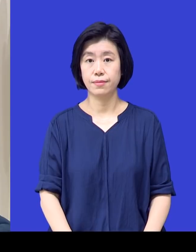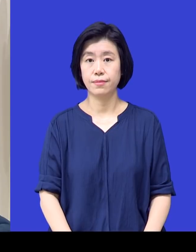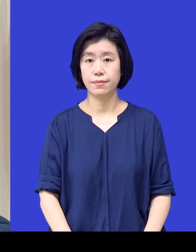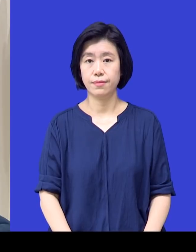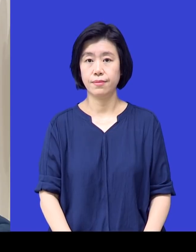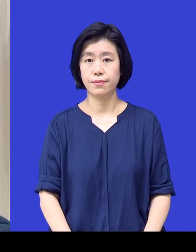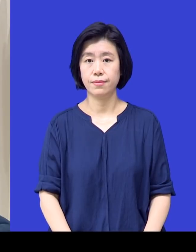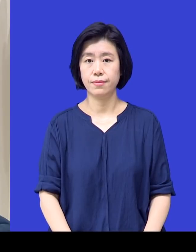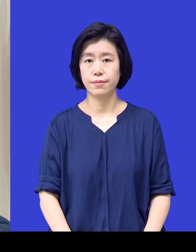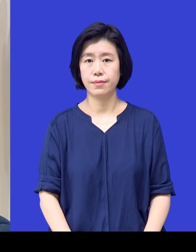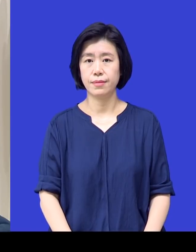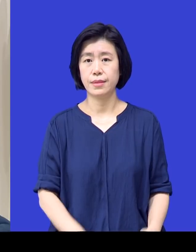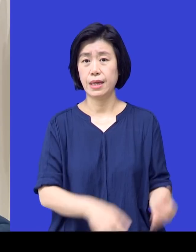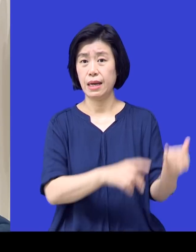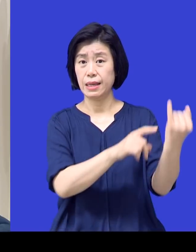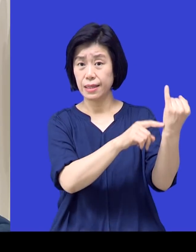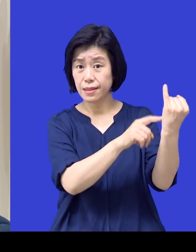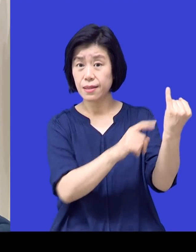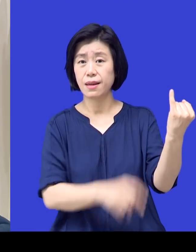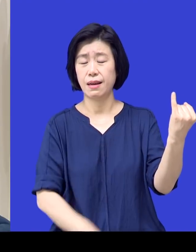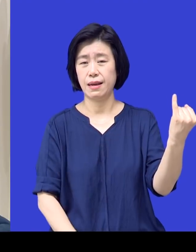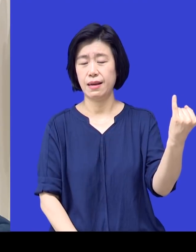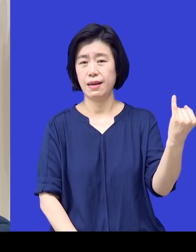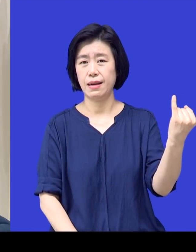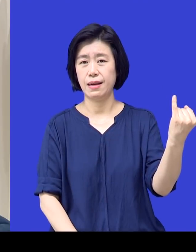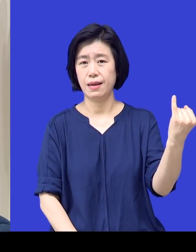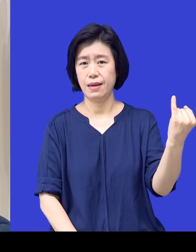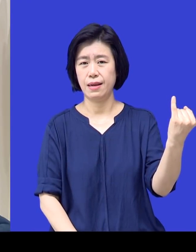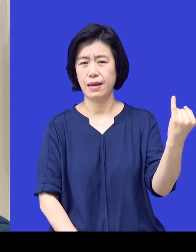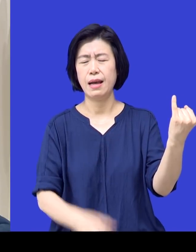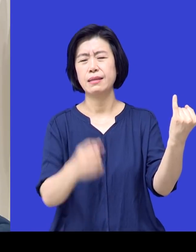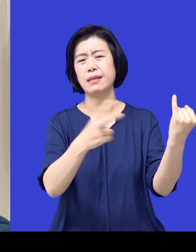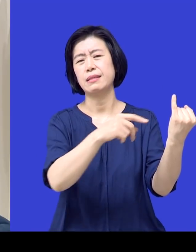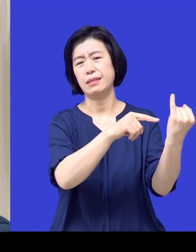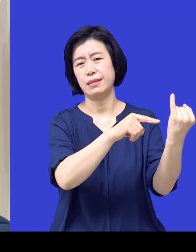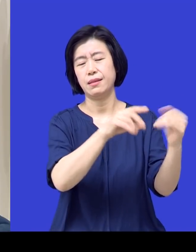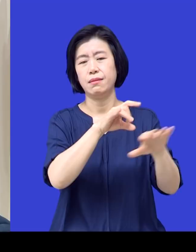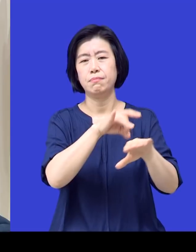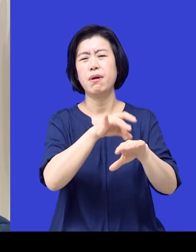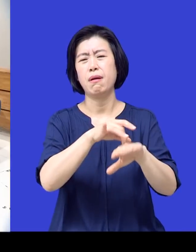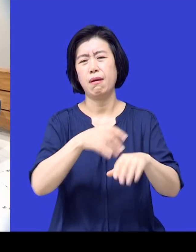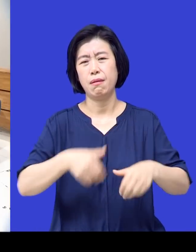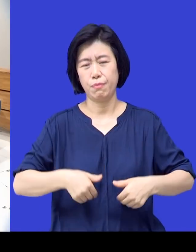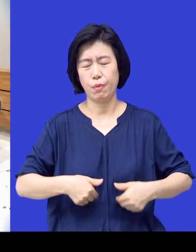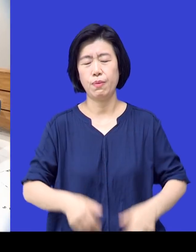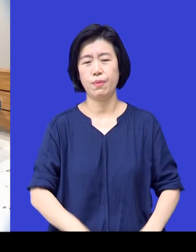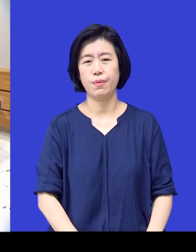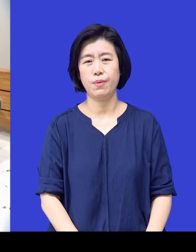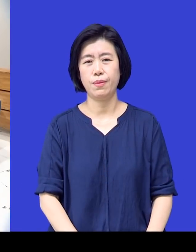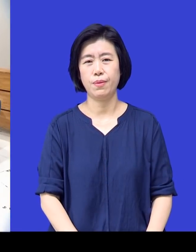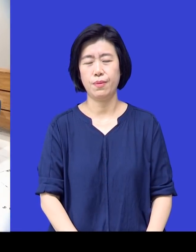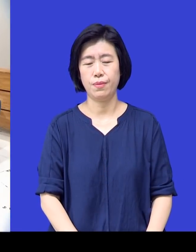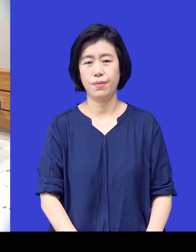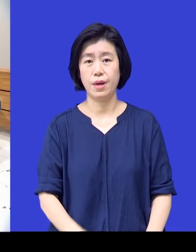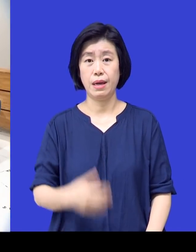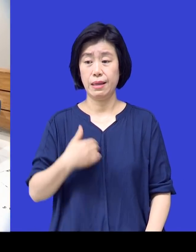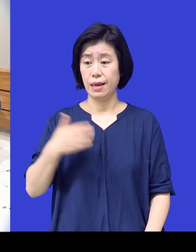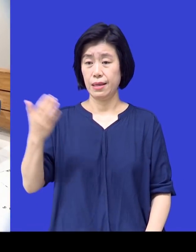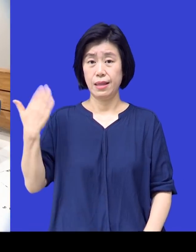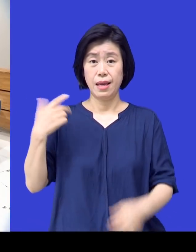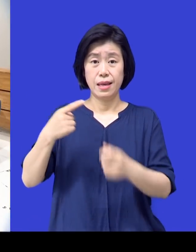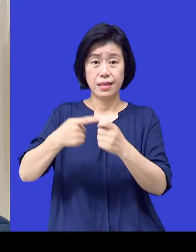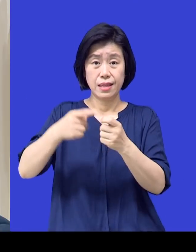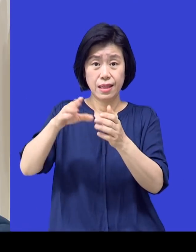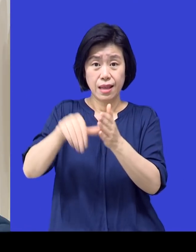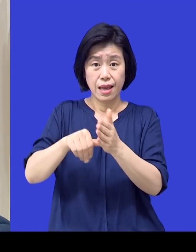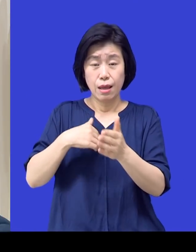의료 사고도 나서 그거 다시 여쭌다는 것은, 그리고 두 번은 다들 안 한다는 거예요. 한번 이렇게 저같이 예, 힘들어했던 사람은. 예.